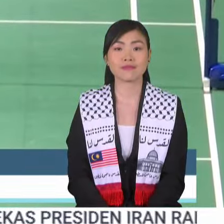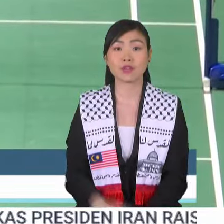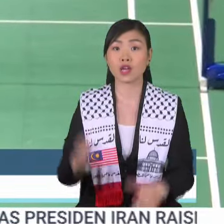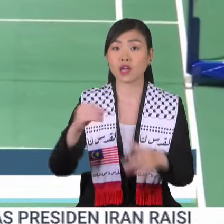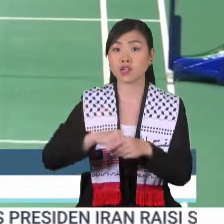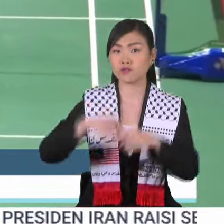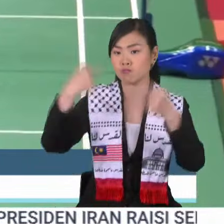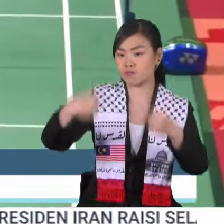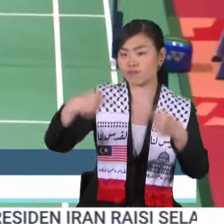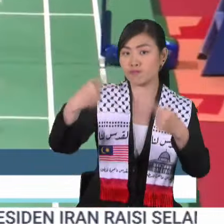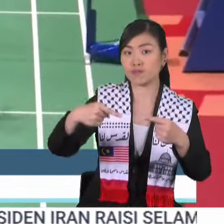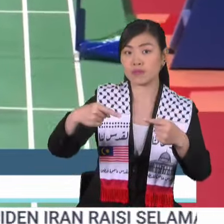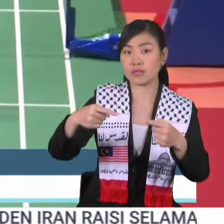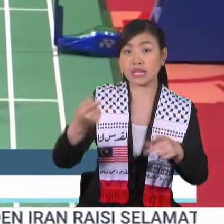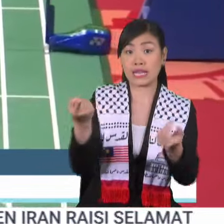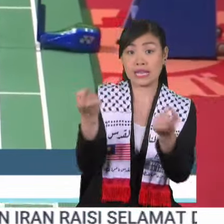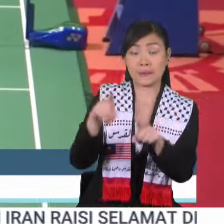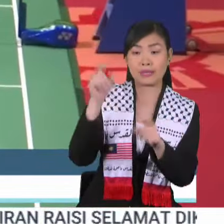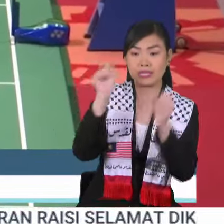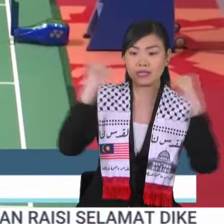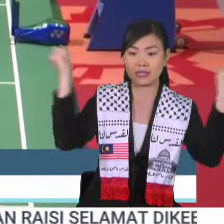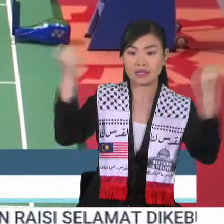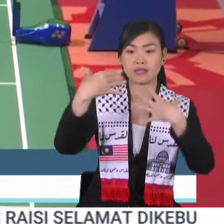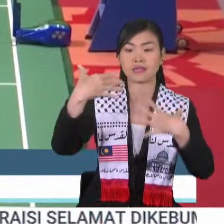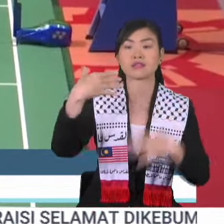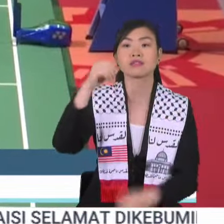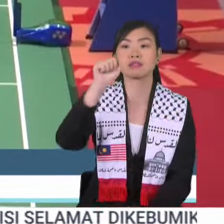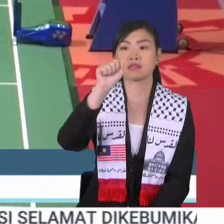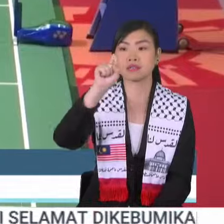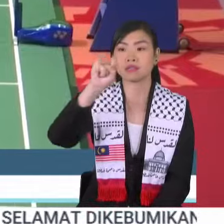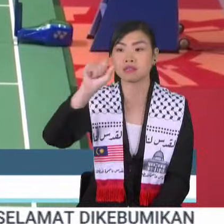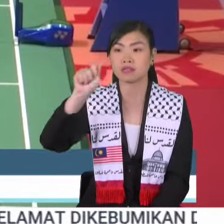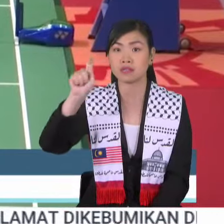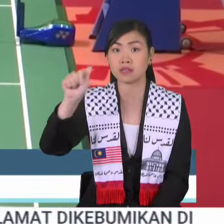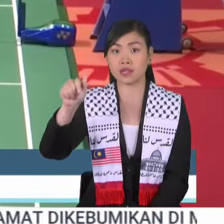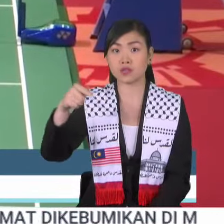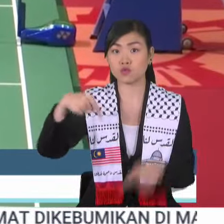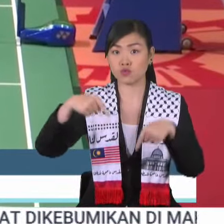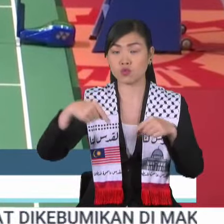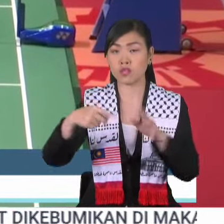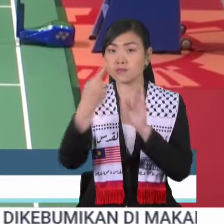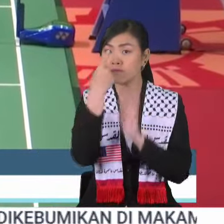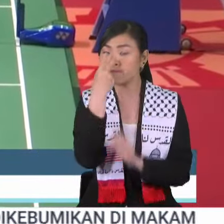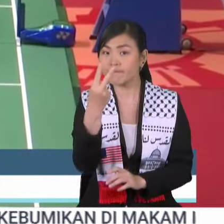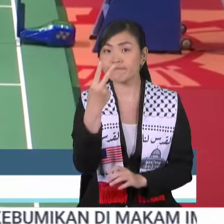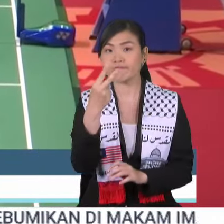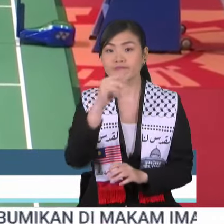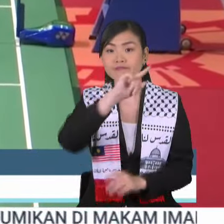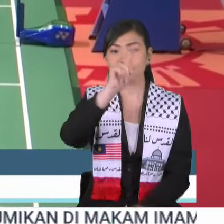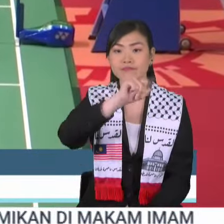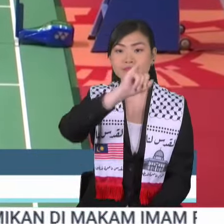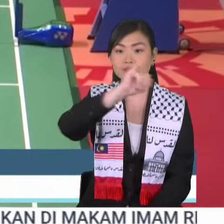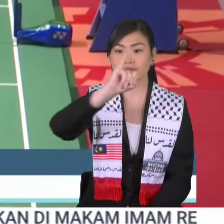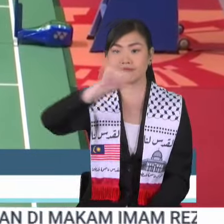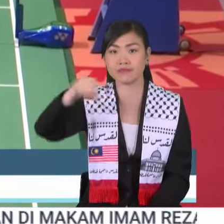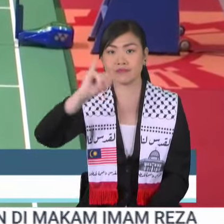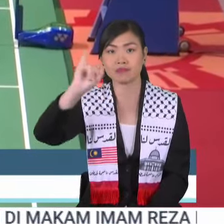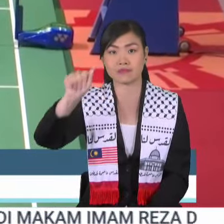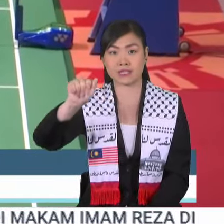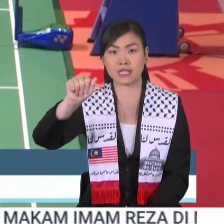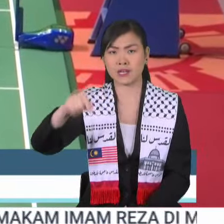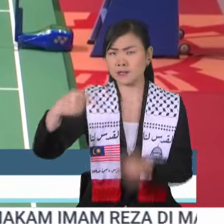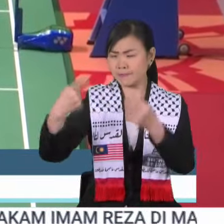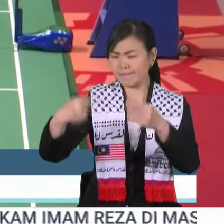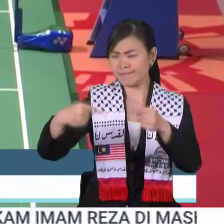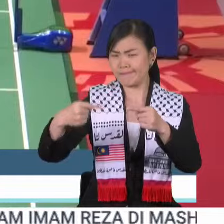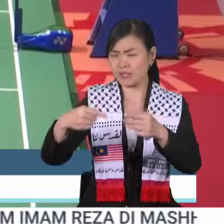Dalam saingan suku akhir yang berlangsung di Axiata Arena hari ini, menyaksikan Zijia berjaya mengatasi cabaran sengit